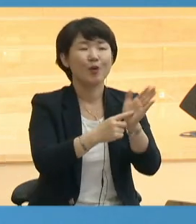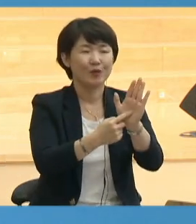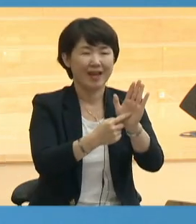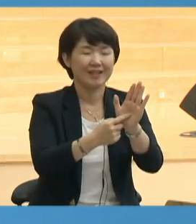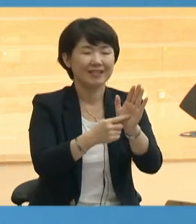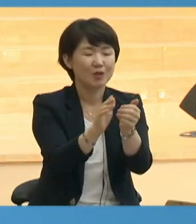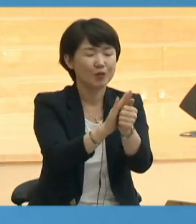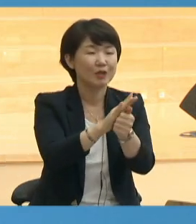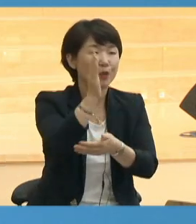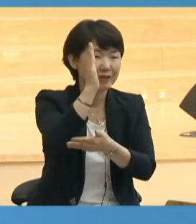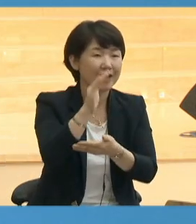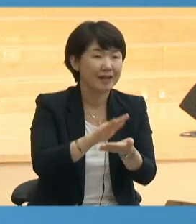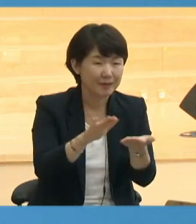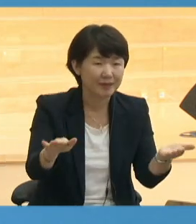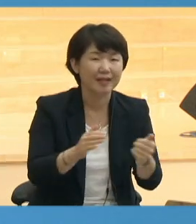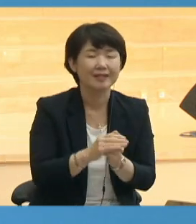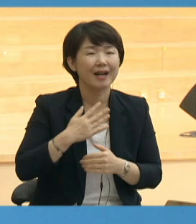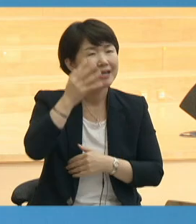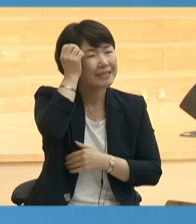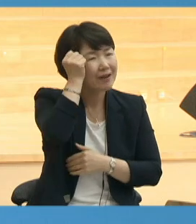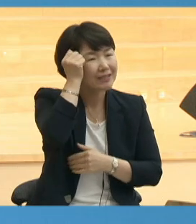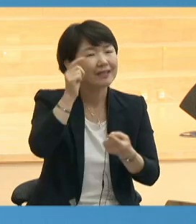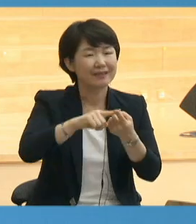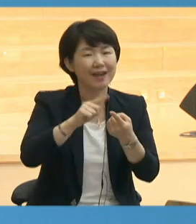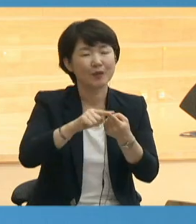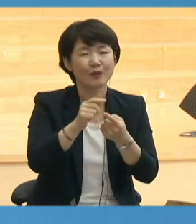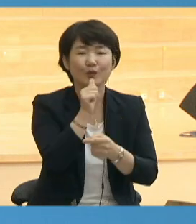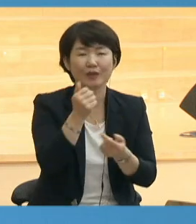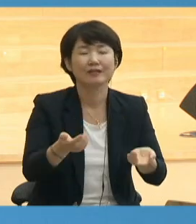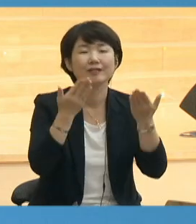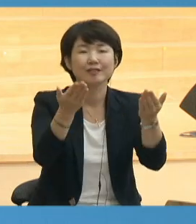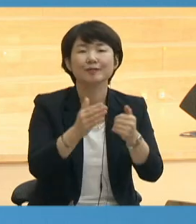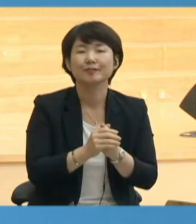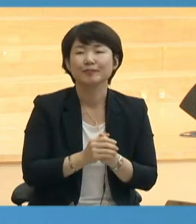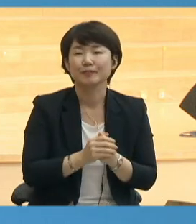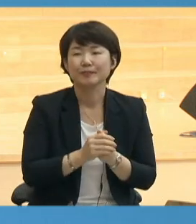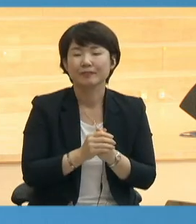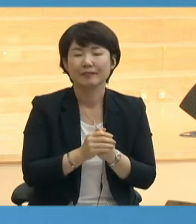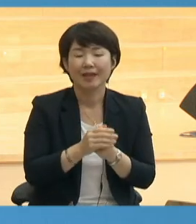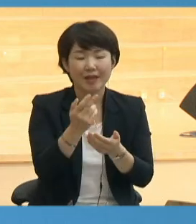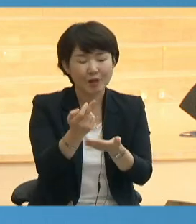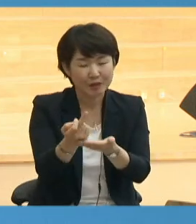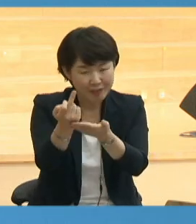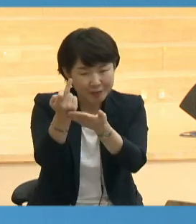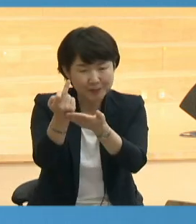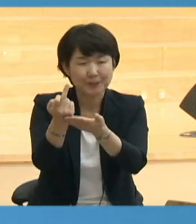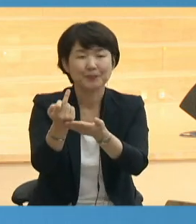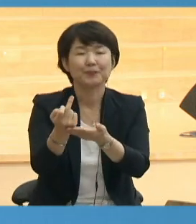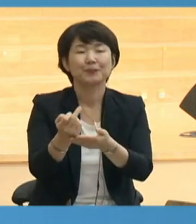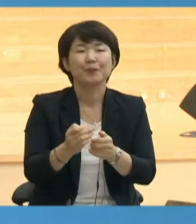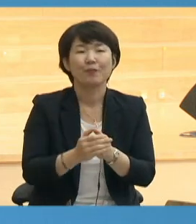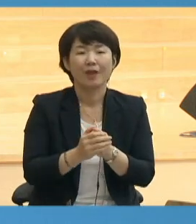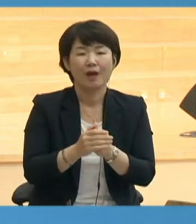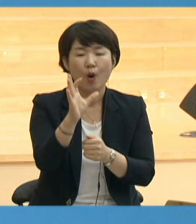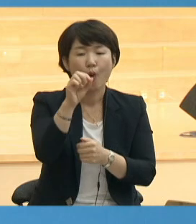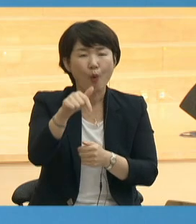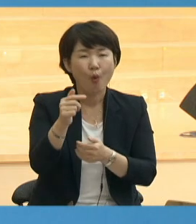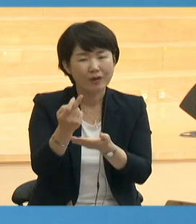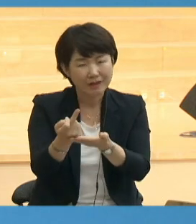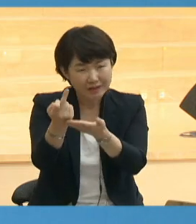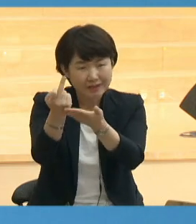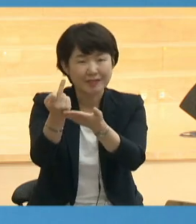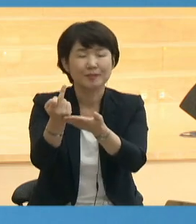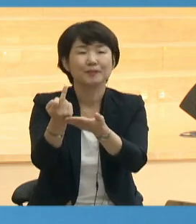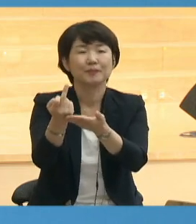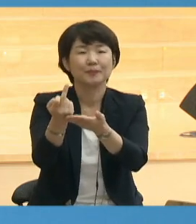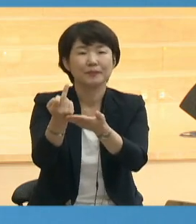했어요 자 기억 나는대로 제가 한번 다시 한번 소개해볼게요 형님 오경 님